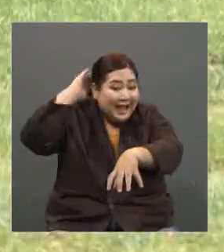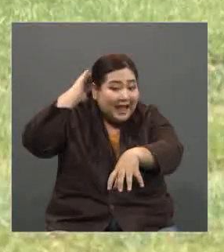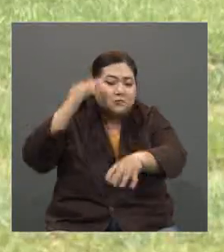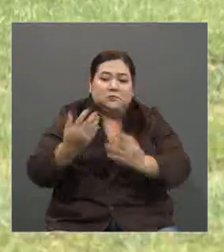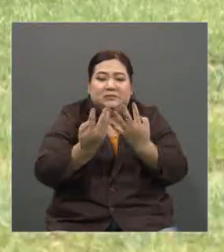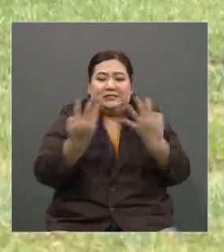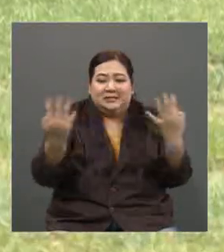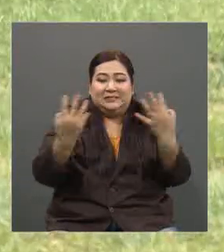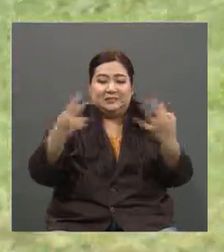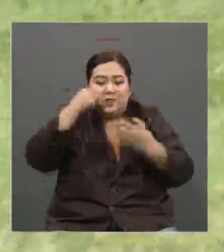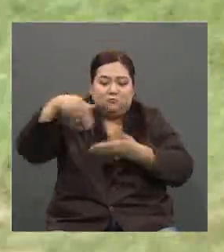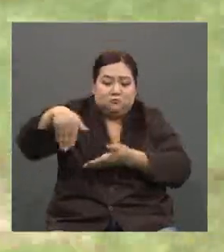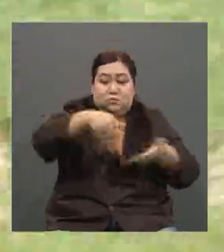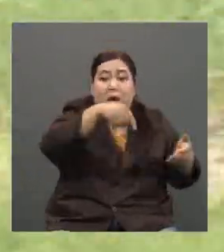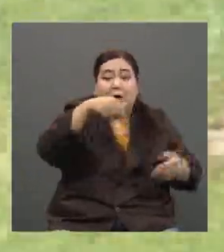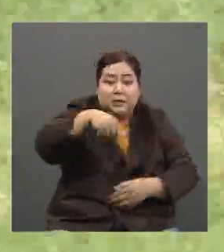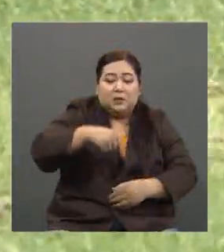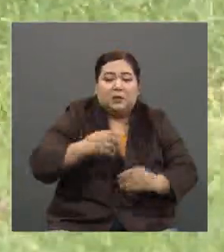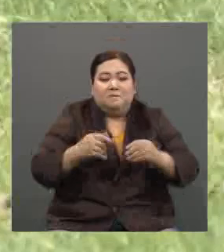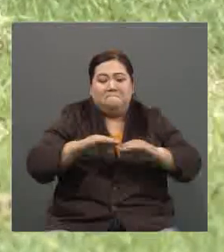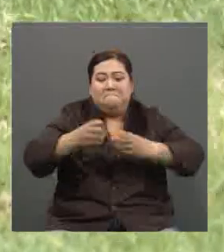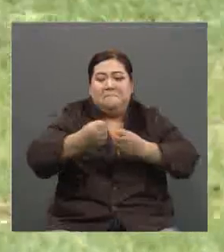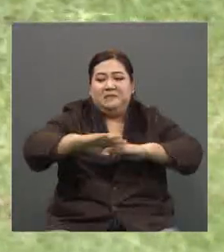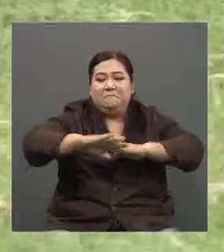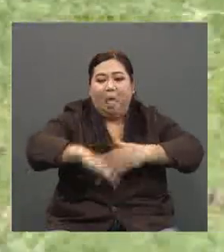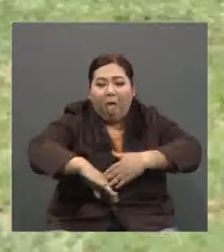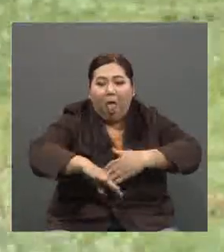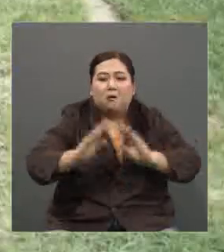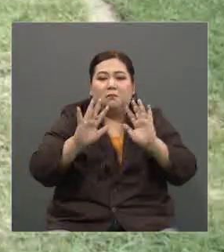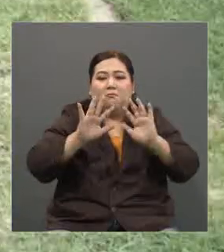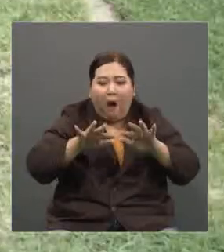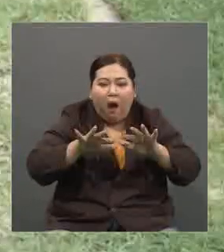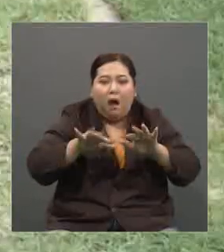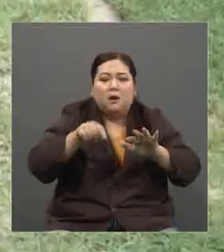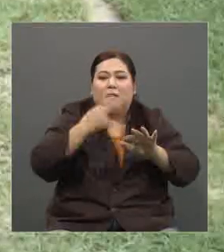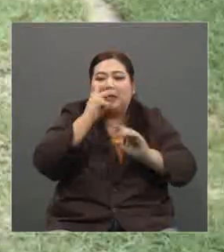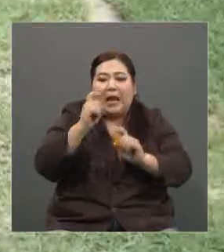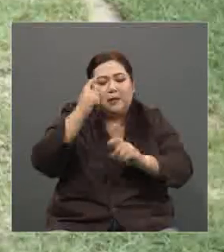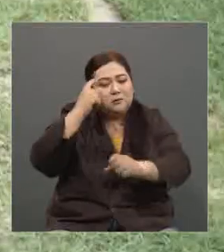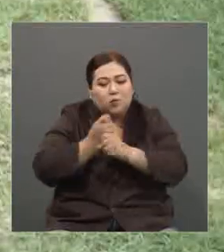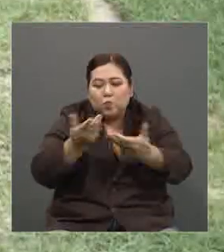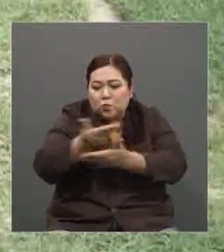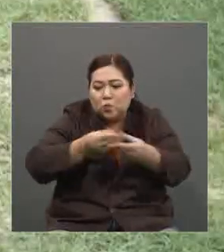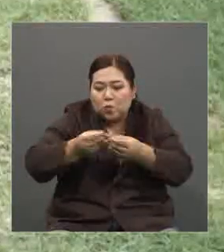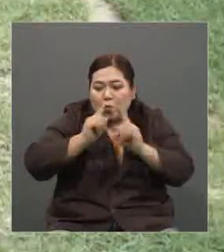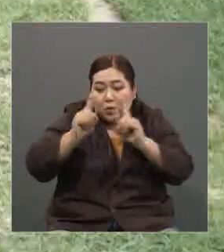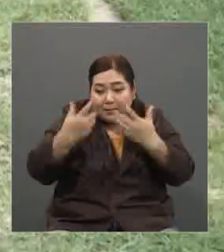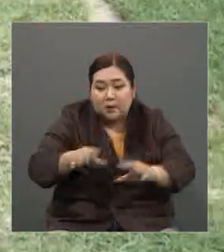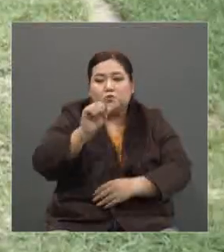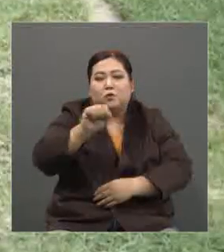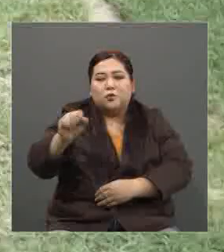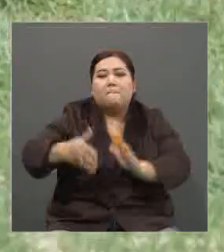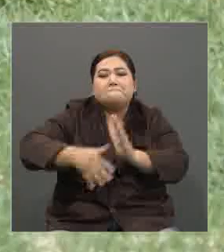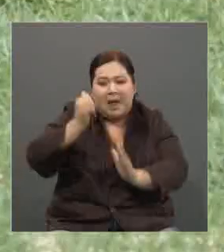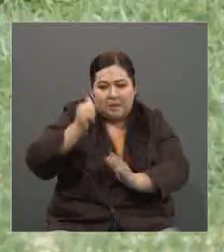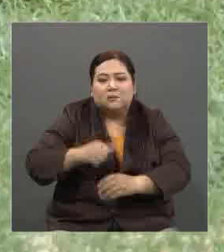ันซุดทำให้รวมนเี่ยงหน่วประมาณทงหมดได้เสนอตามขั้นตอนและผ่านการพิจ agonyของสภาผู้แทนราษดอนเรียบร่อยแล้วคร